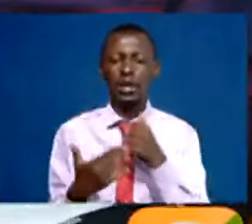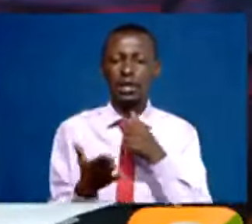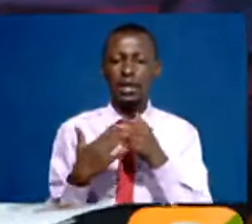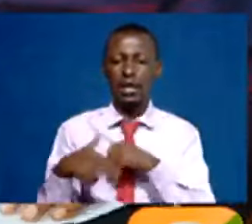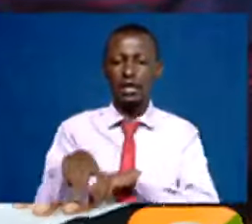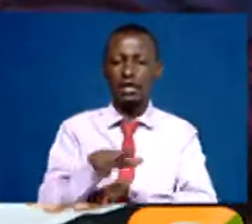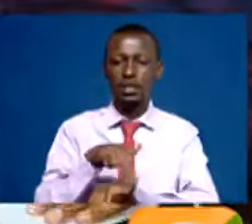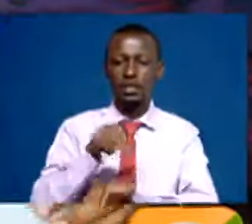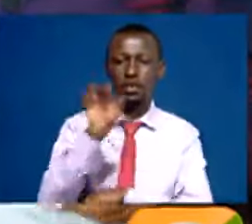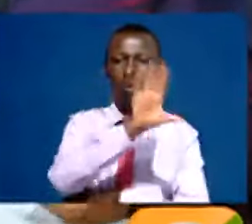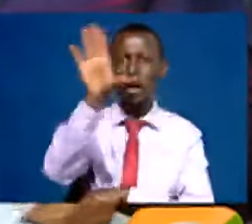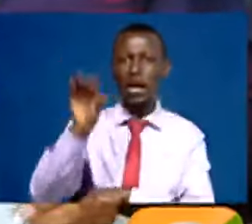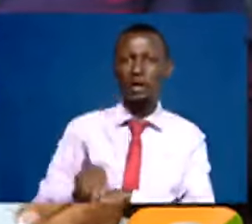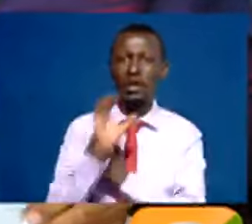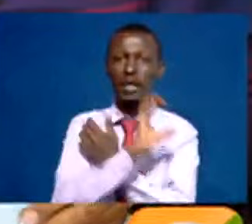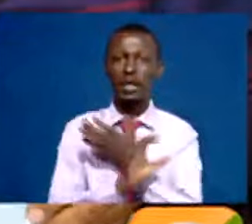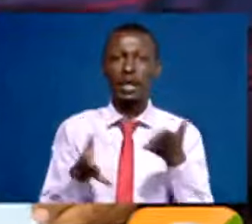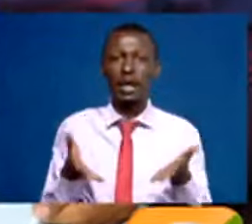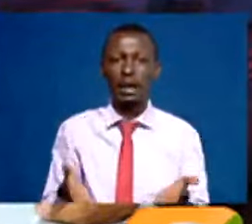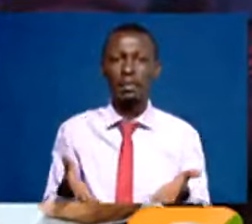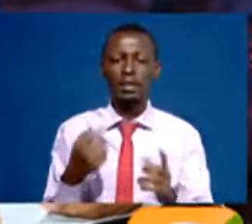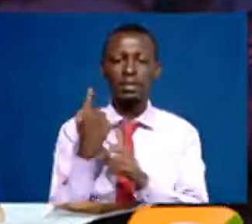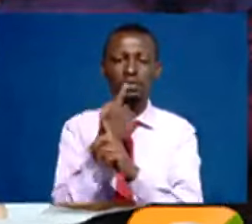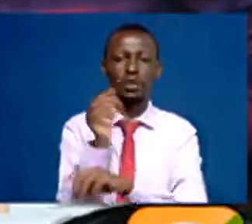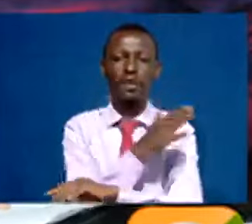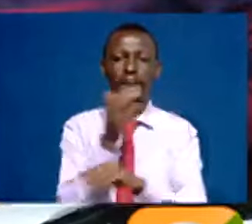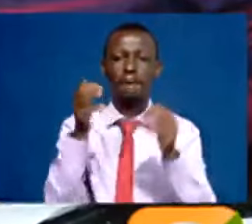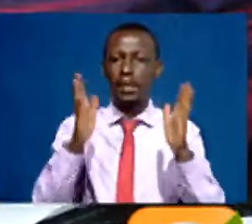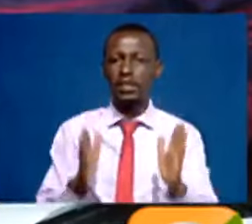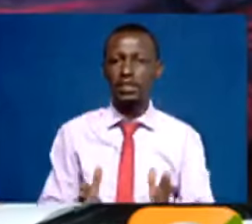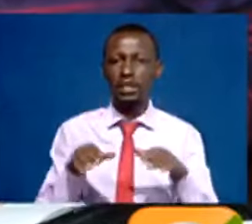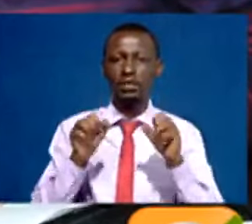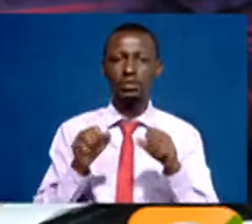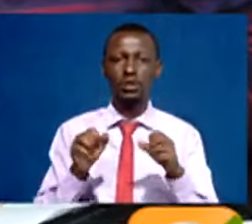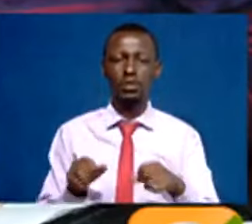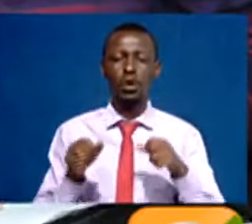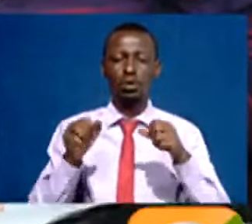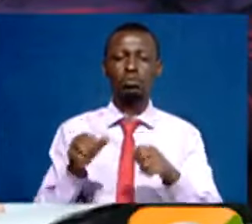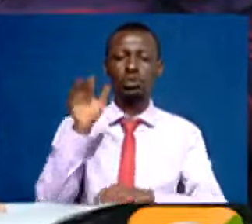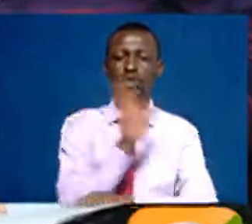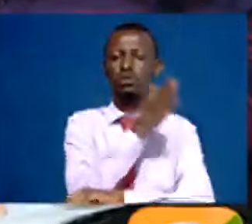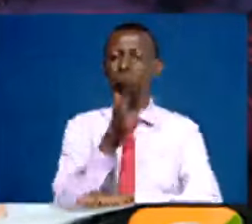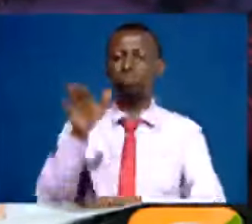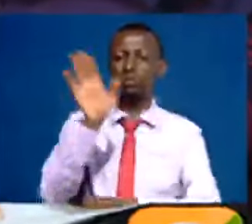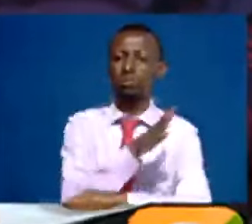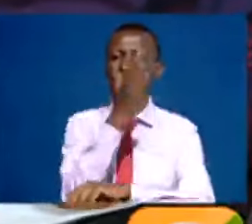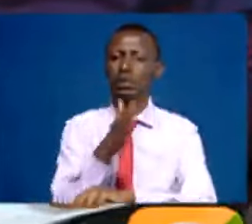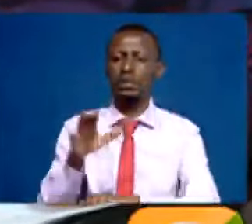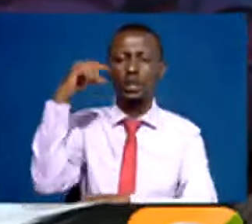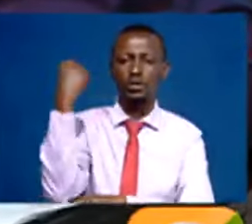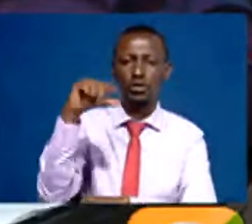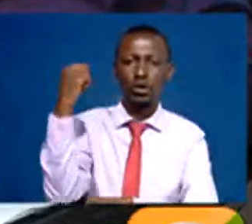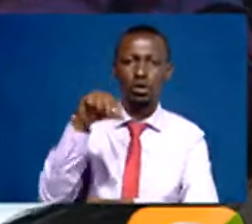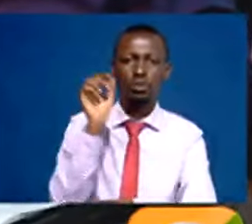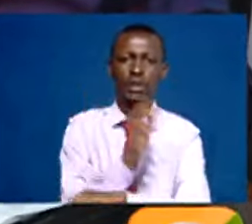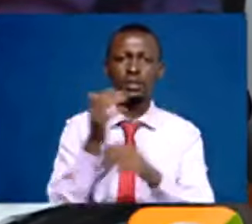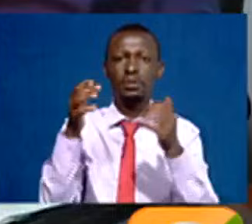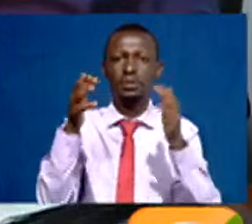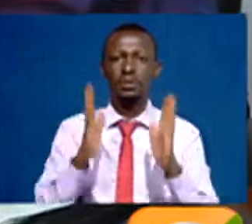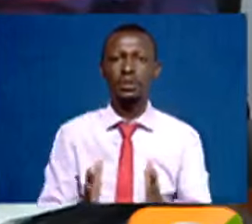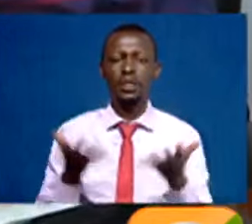bara Afrika, ambapo humu nchini wanamuziki mbalimbali watatumbuiza wapenzi wa muziki wa injili ya Kikristo